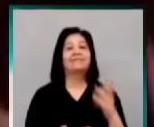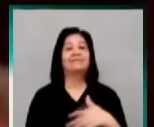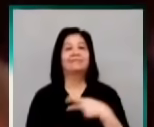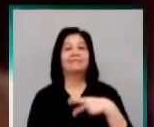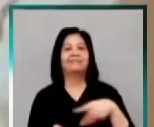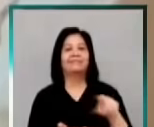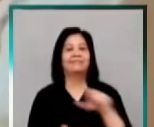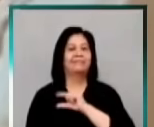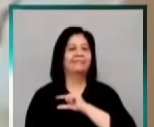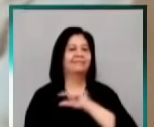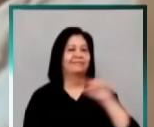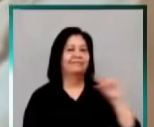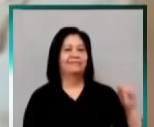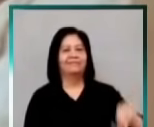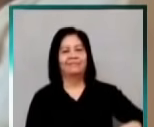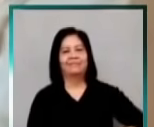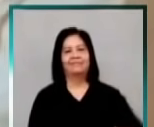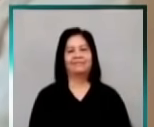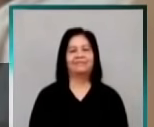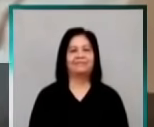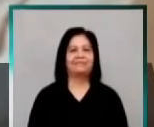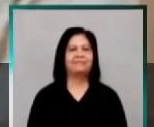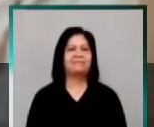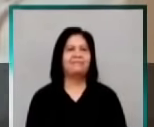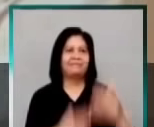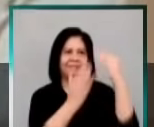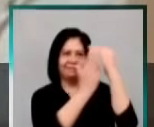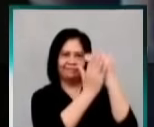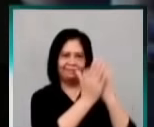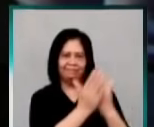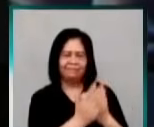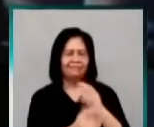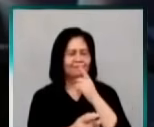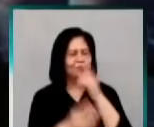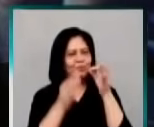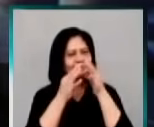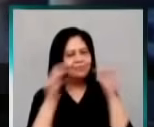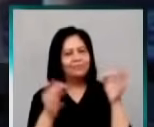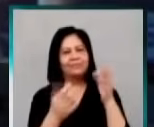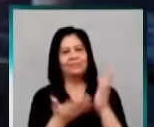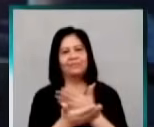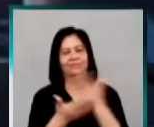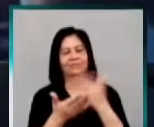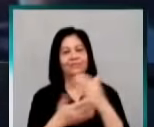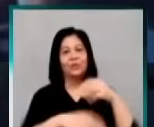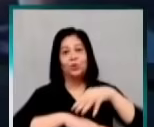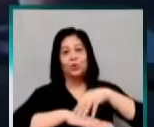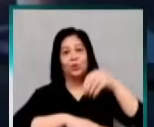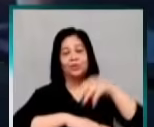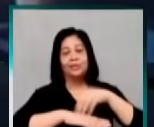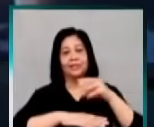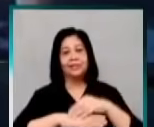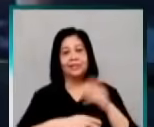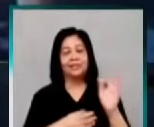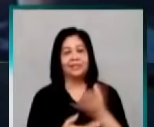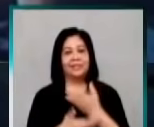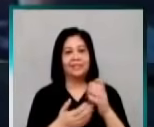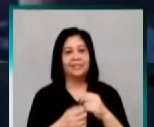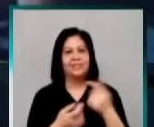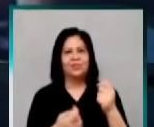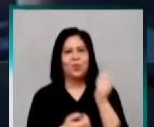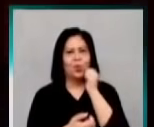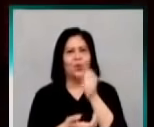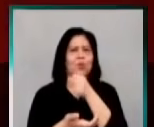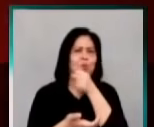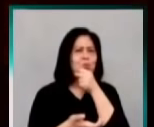At Dancing Queen. Ilan lang yan sa classic hit songs ng Swedish pop band na ABBA at go-to karaoke songs ng mga